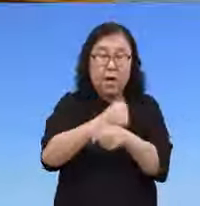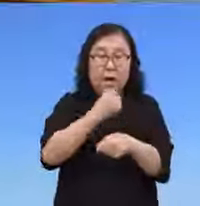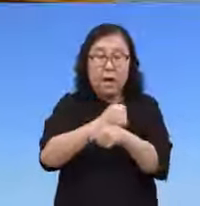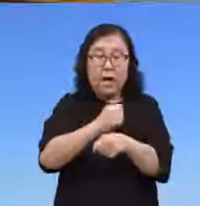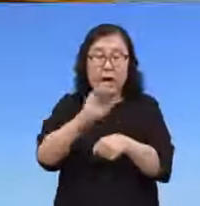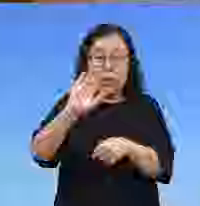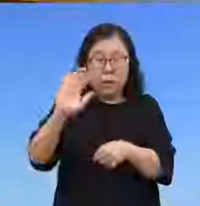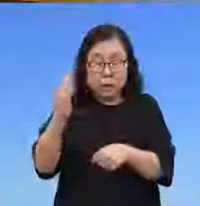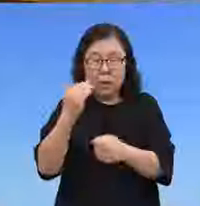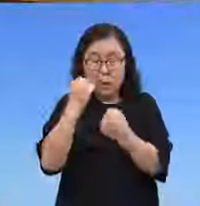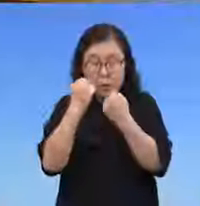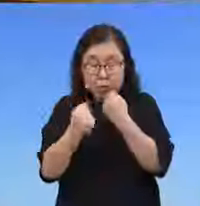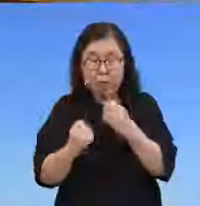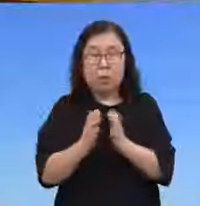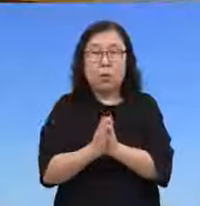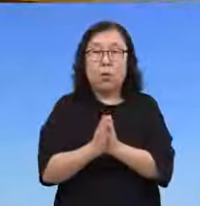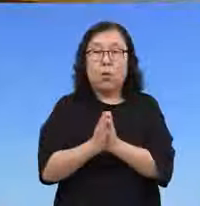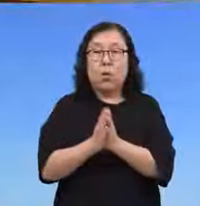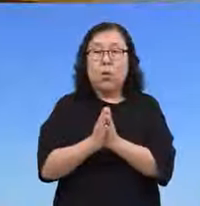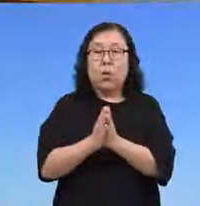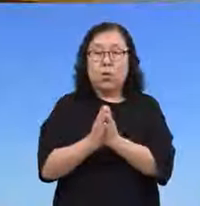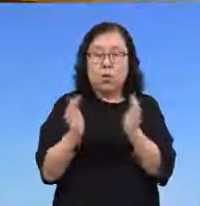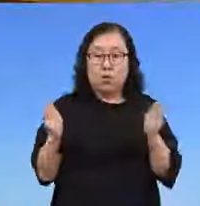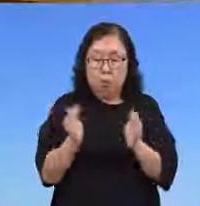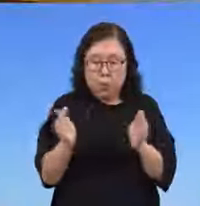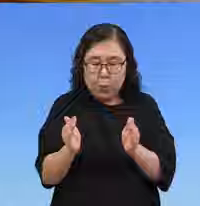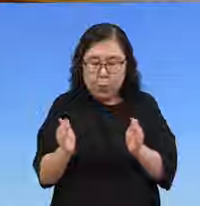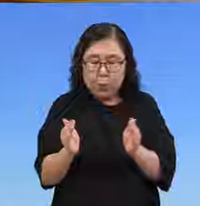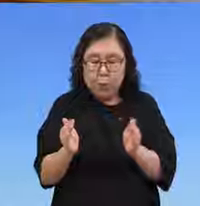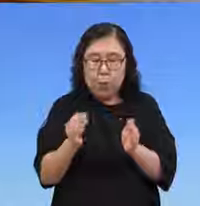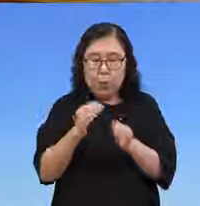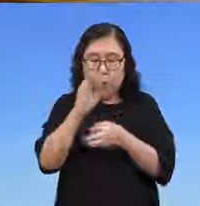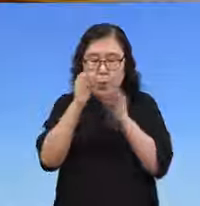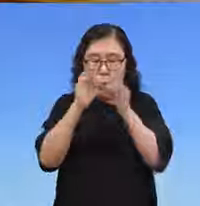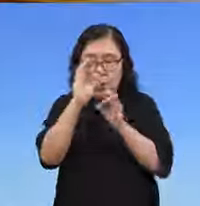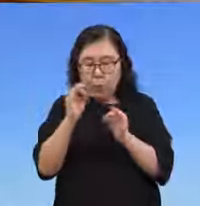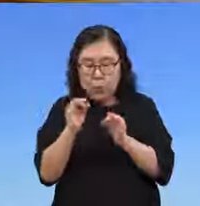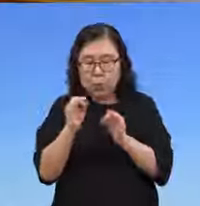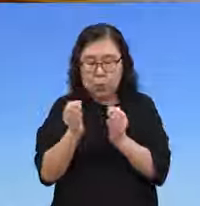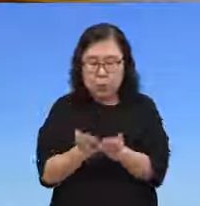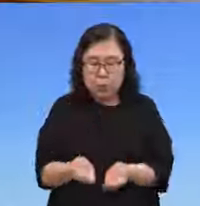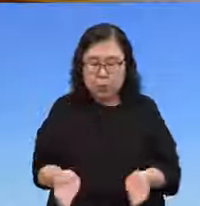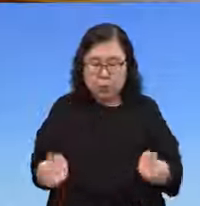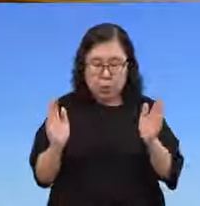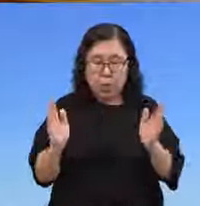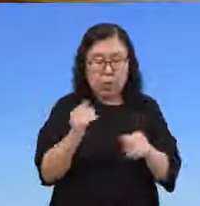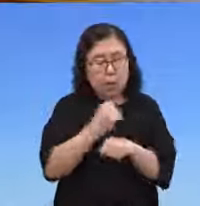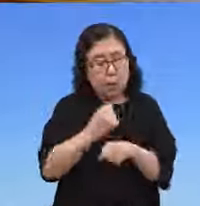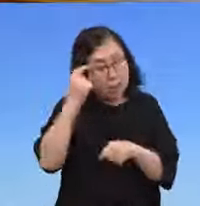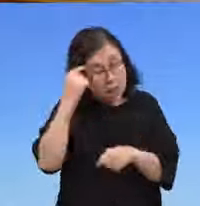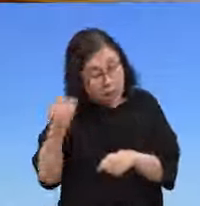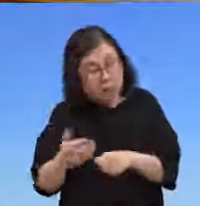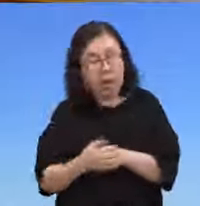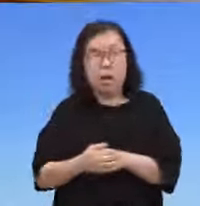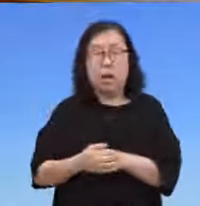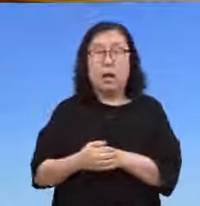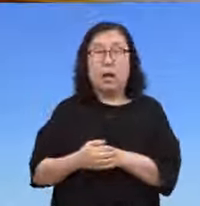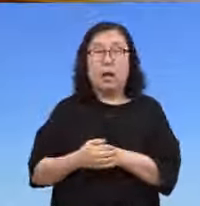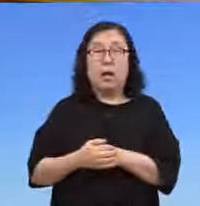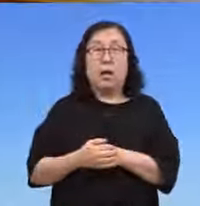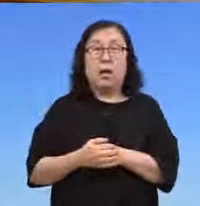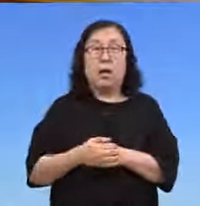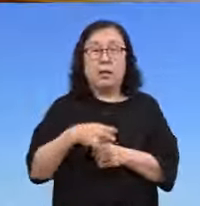틀에서 하고 있는가? 이 질문에 대해서는요, 이 11절을 세 번 읽으면 금방 답이 나옵니다. 자, 11절 세 번